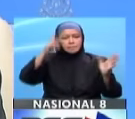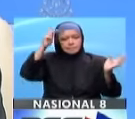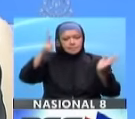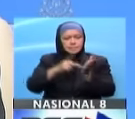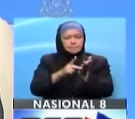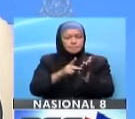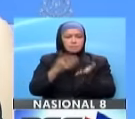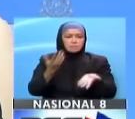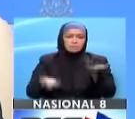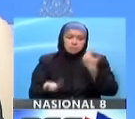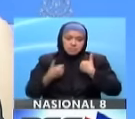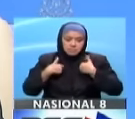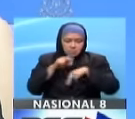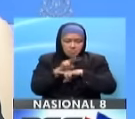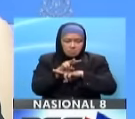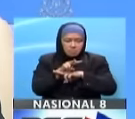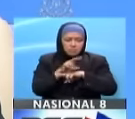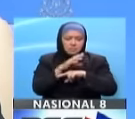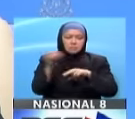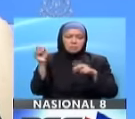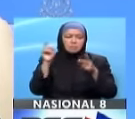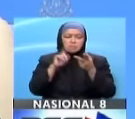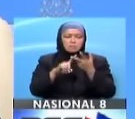saksi, mungkin dari segi